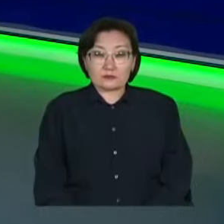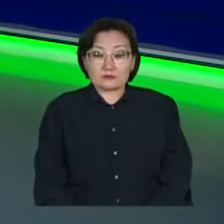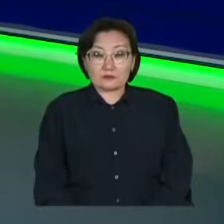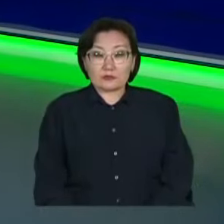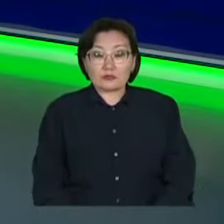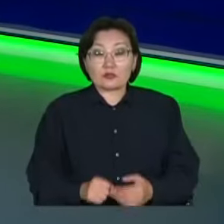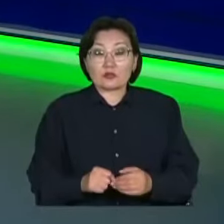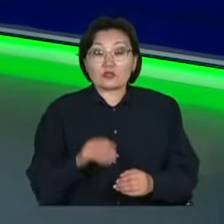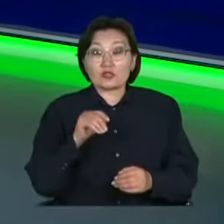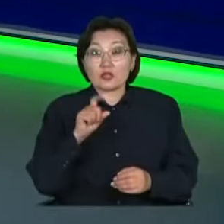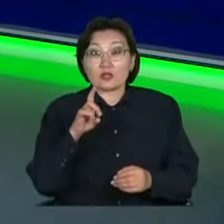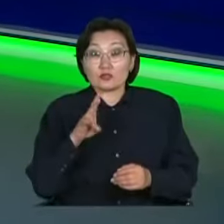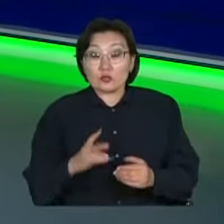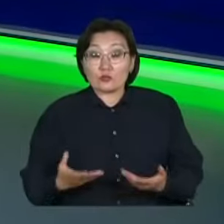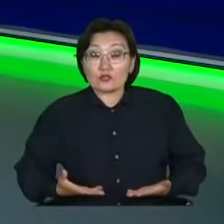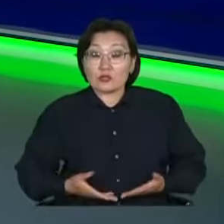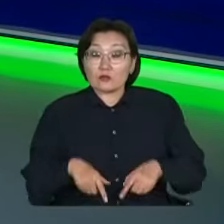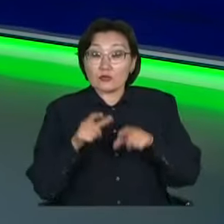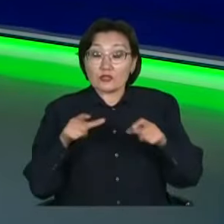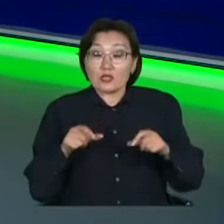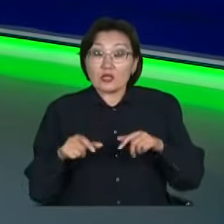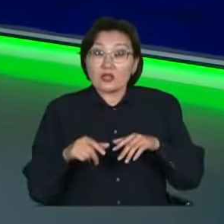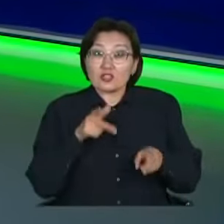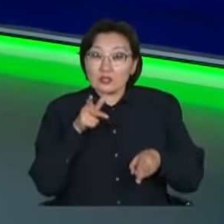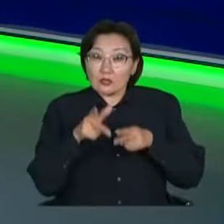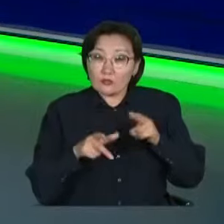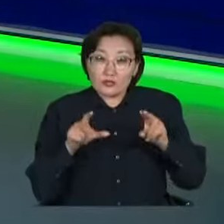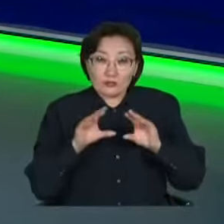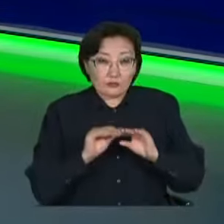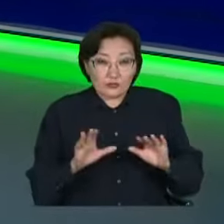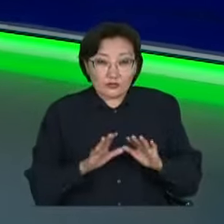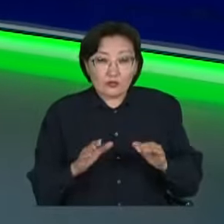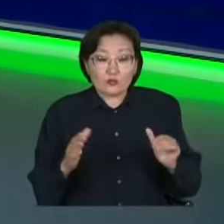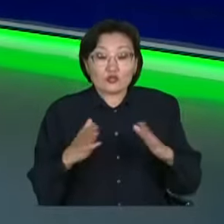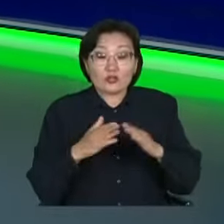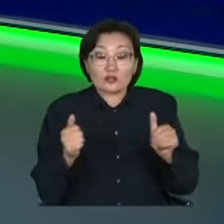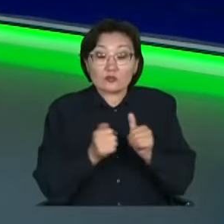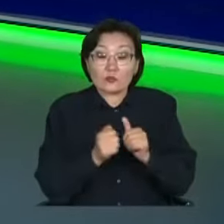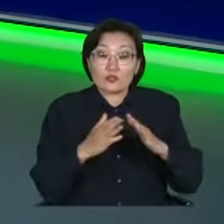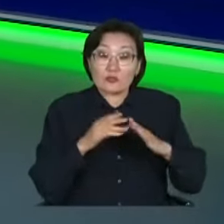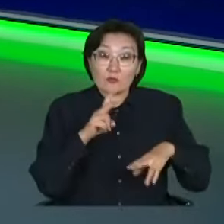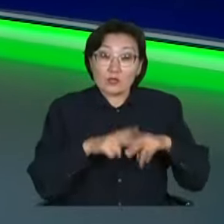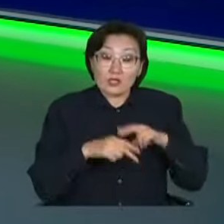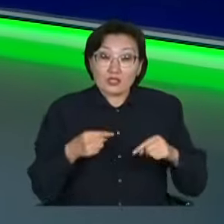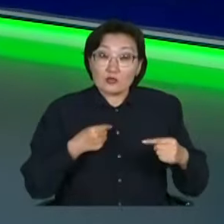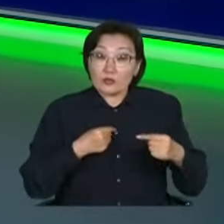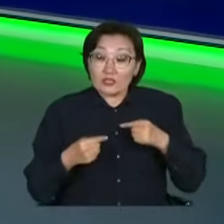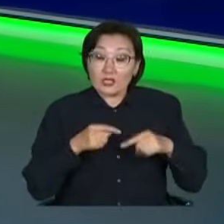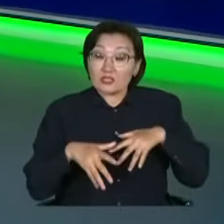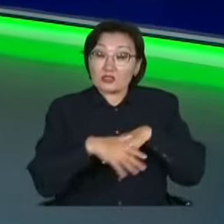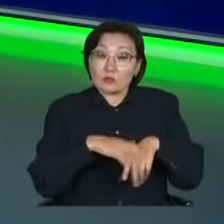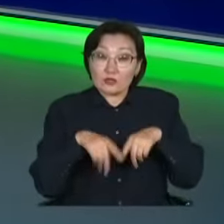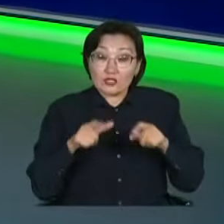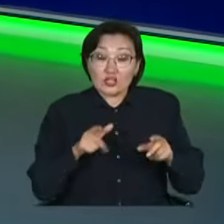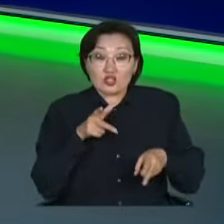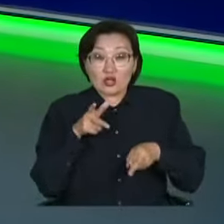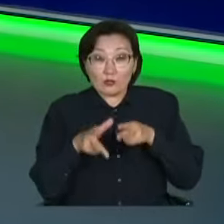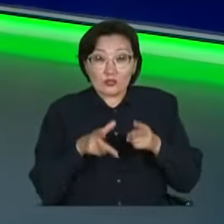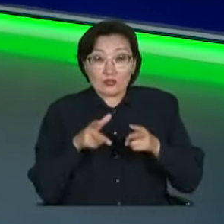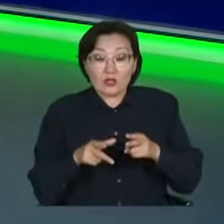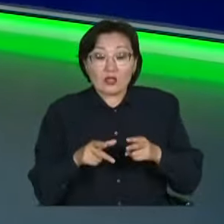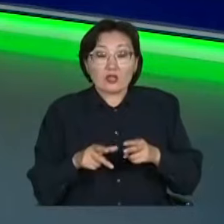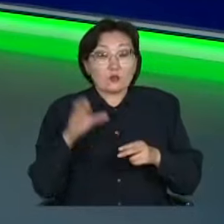Ал жаңаөзендік тұрғындардың наразылығы әлі де басылмай тұр. Үй іргесінен үй тұрғызып мазамызды алып деген азаматтар шағымға